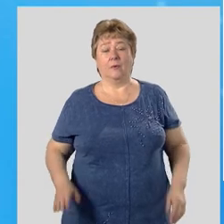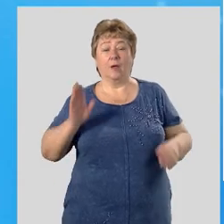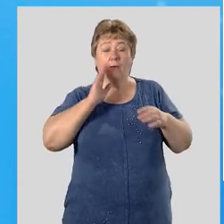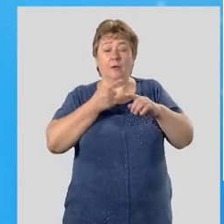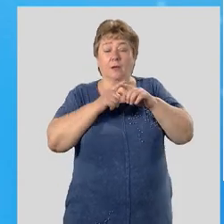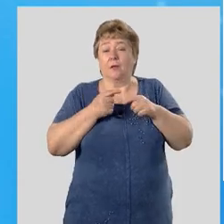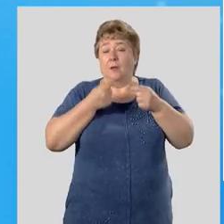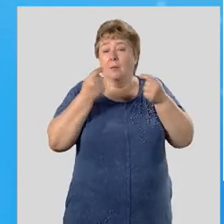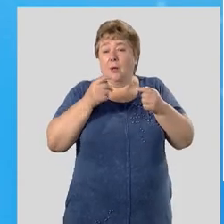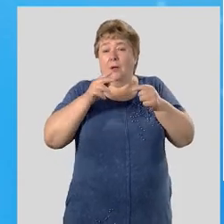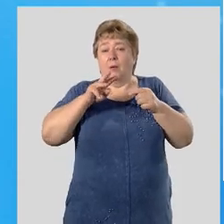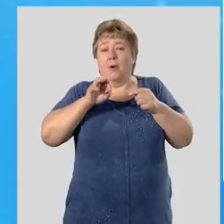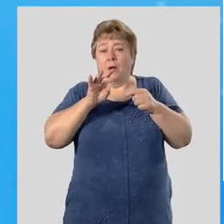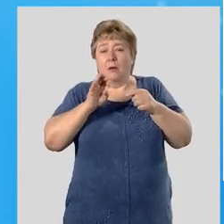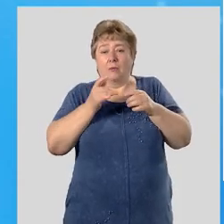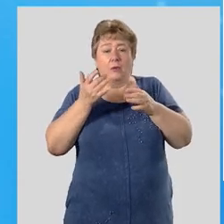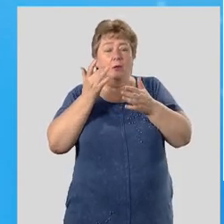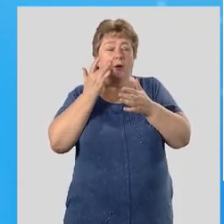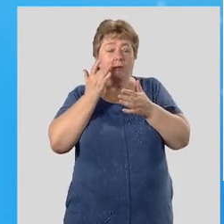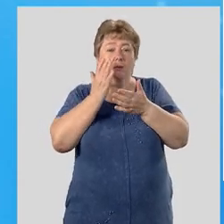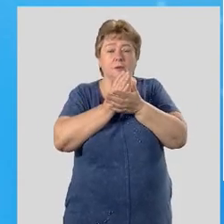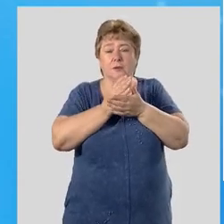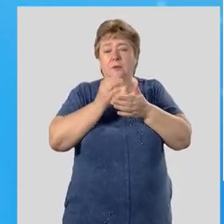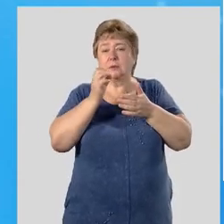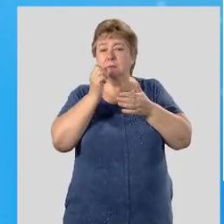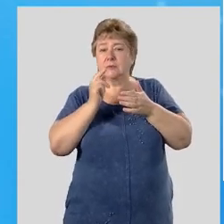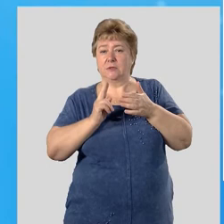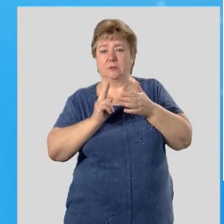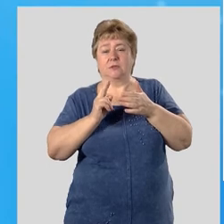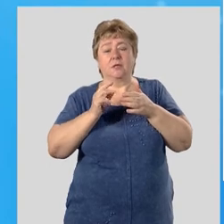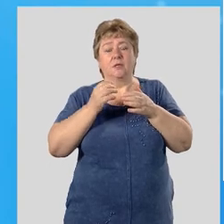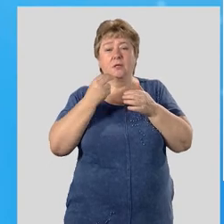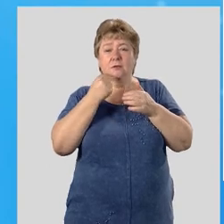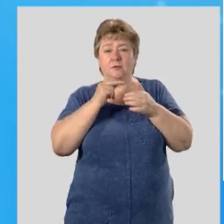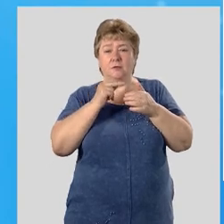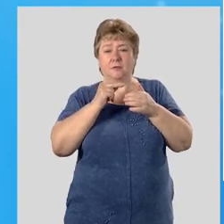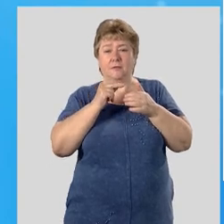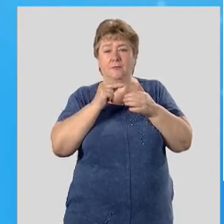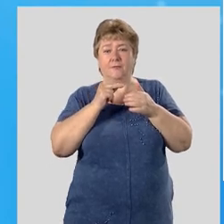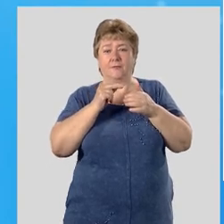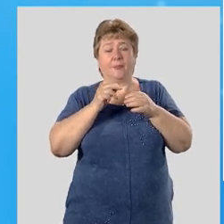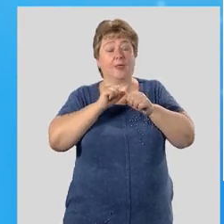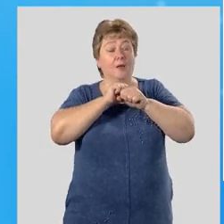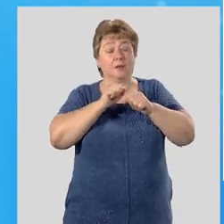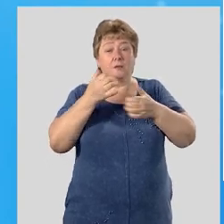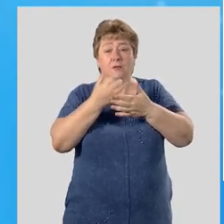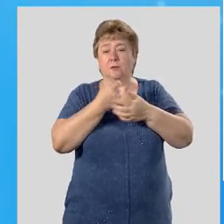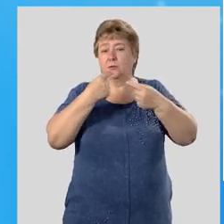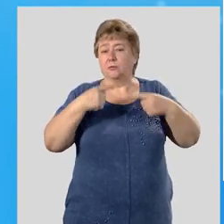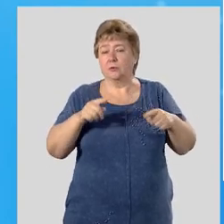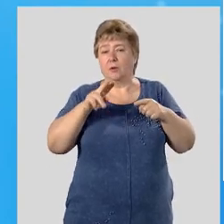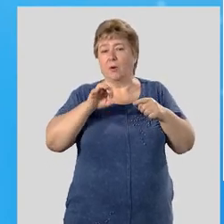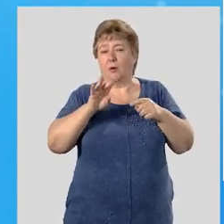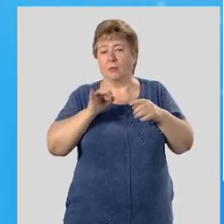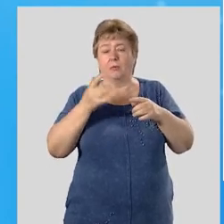Вода – это маленькая молекула, которая имеет крайне специфические свойства. И нельзя найти других